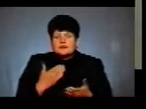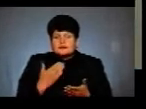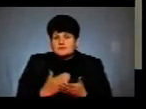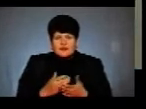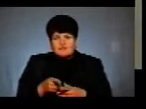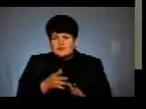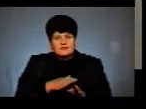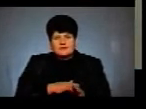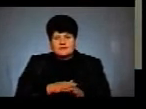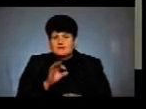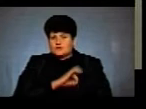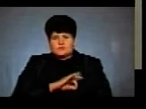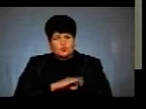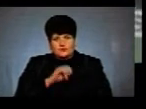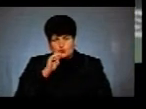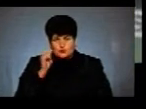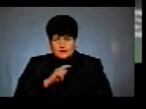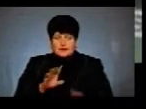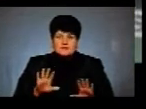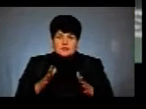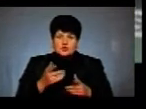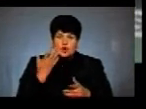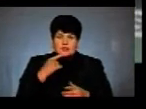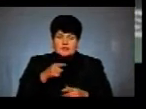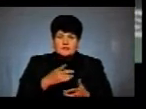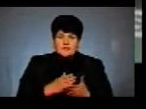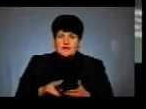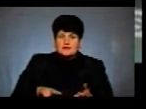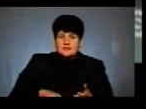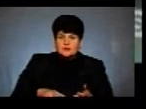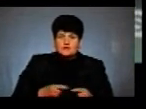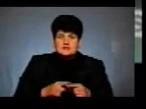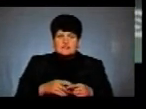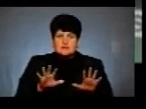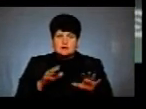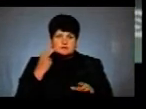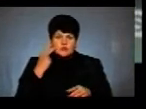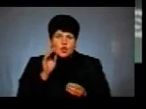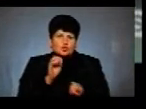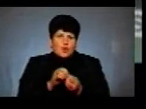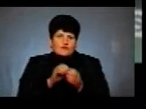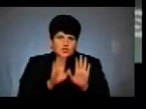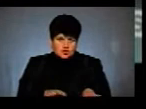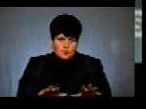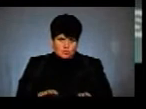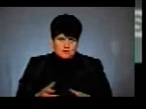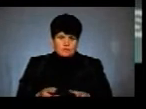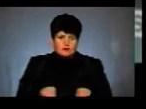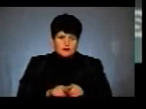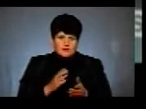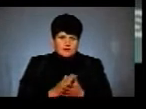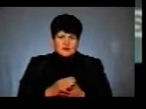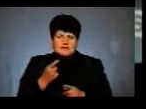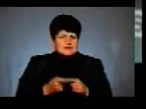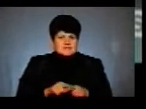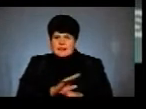не реалізується в Україні. Так сталося, що коли ти стаєш ректором, то це фактично довічна вже посада. Принаймні, в багатьох вузах так є, так не повинно